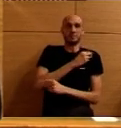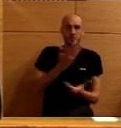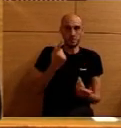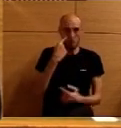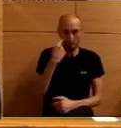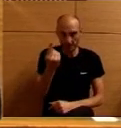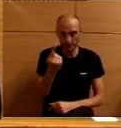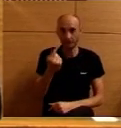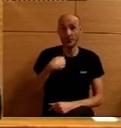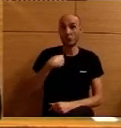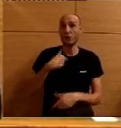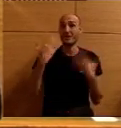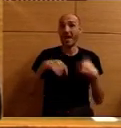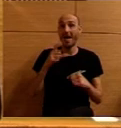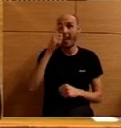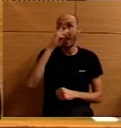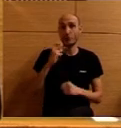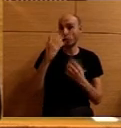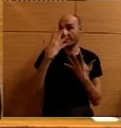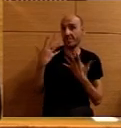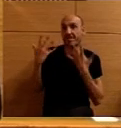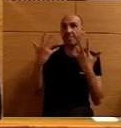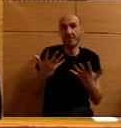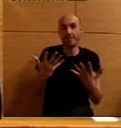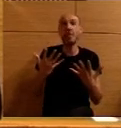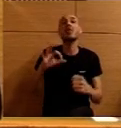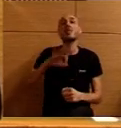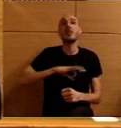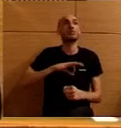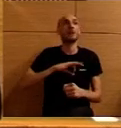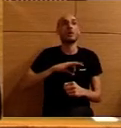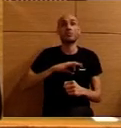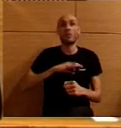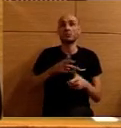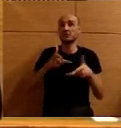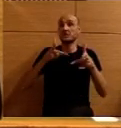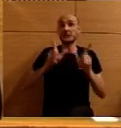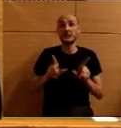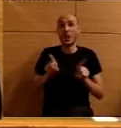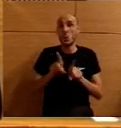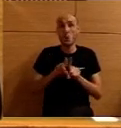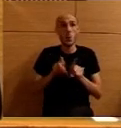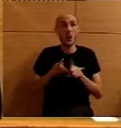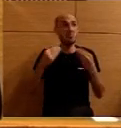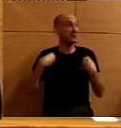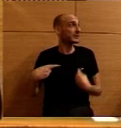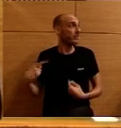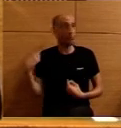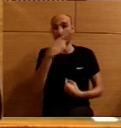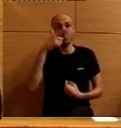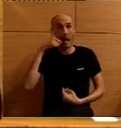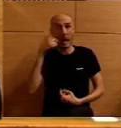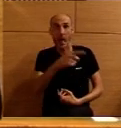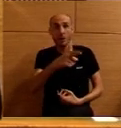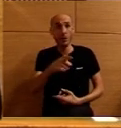jo porto així 10 anys. Està sentat en Ixesco, allà on està la senyora diputada, està